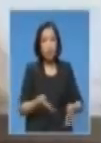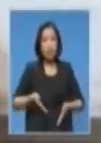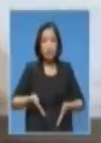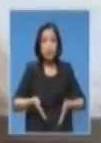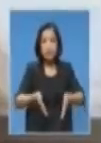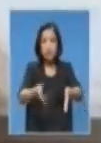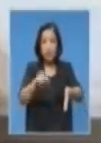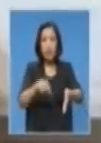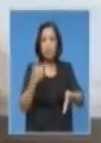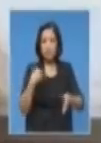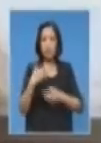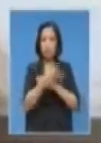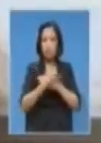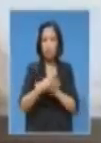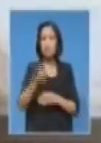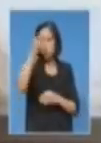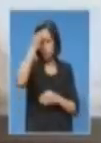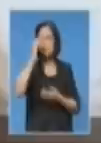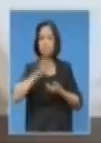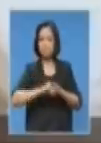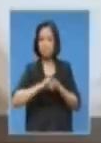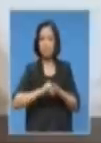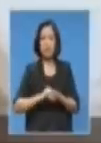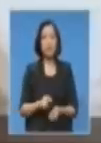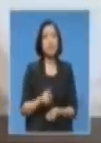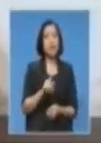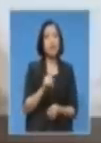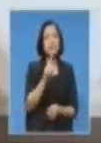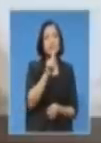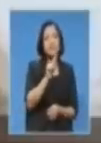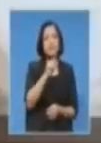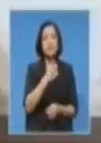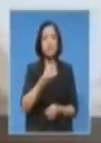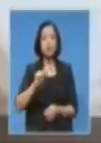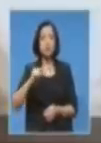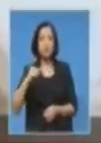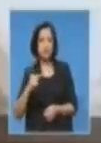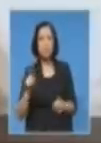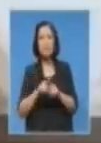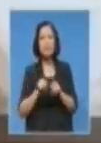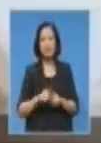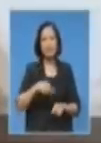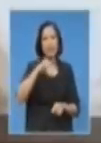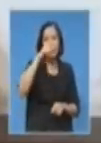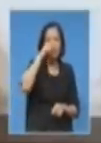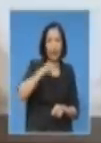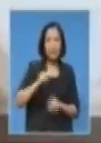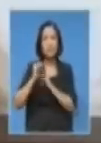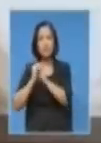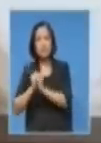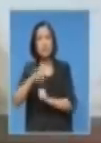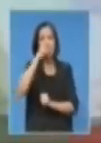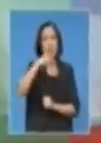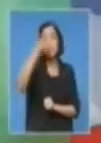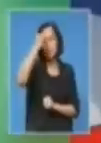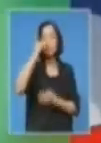ร่วมมือกับทางรัฐบาลญี่ปุ่นเป็นลักษณะ G2G เช่นเดียวกับทางด้านรัฐบาลจีนนะครับเส้นนี้จะมีส่วนส